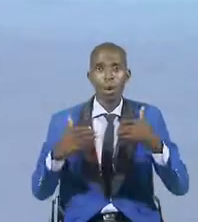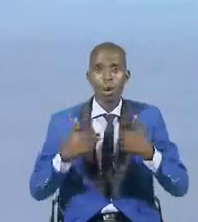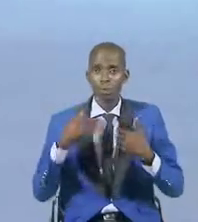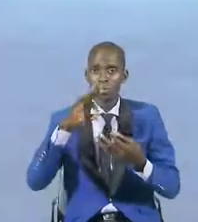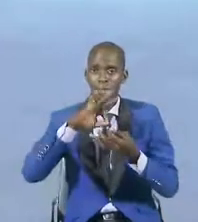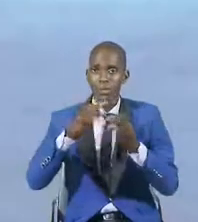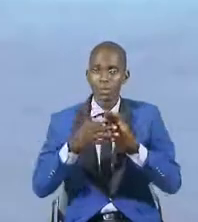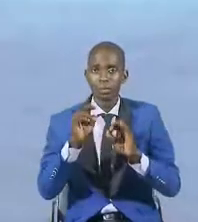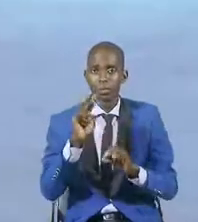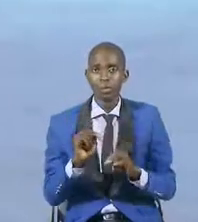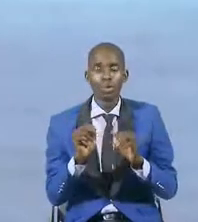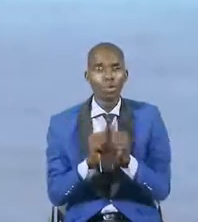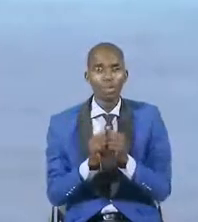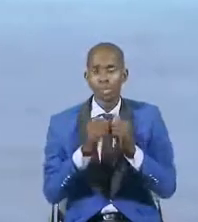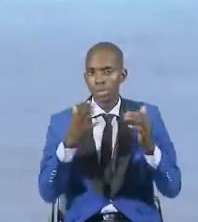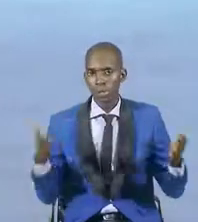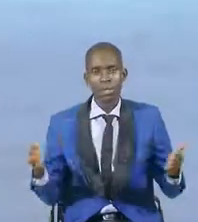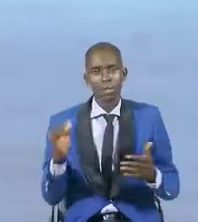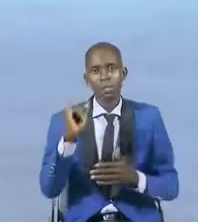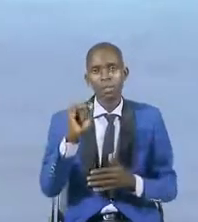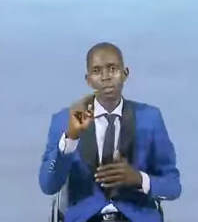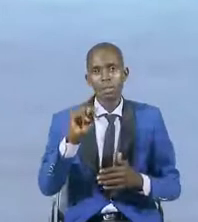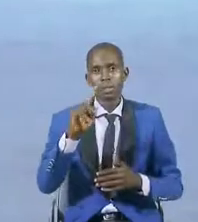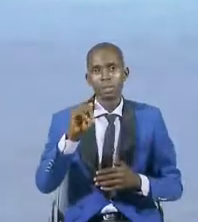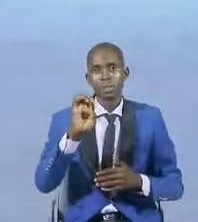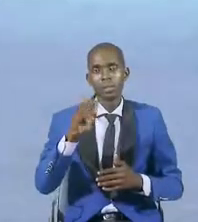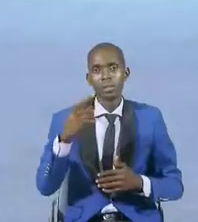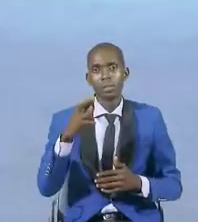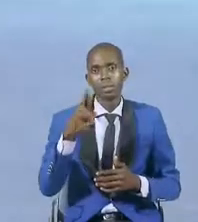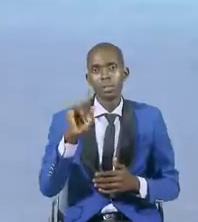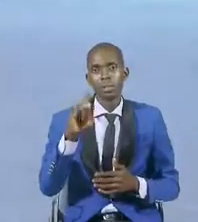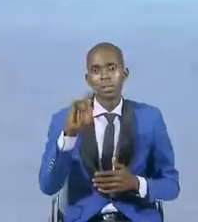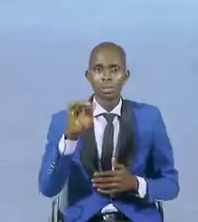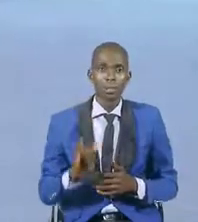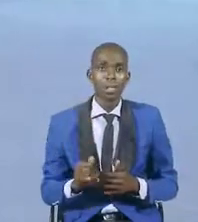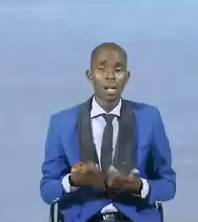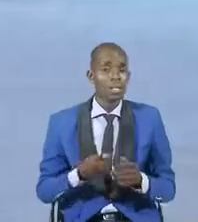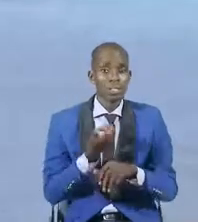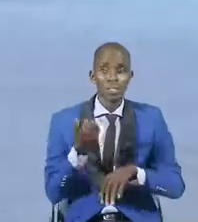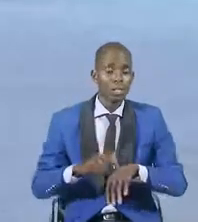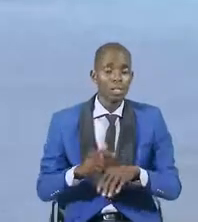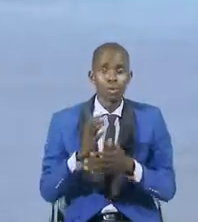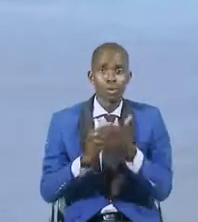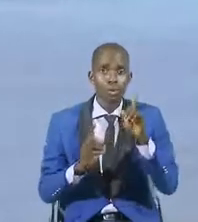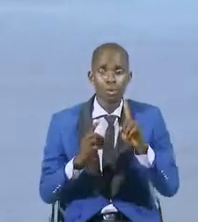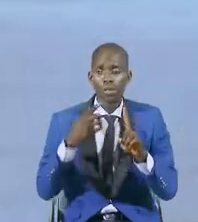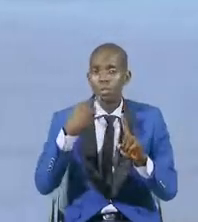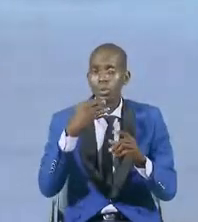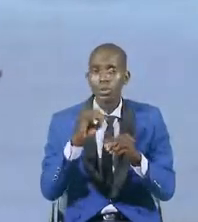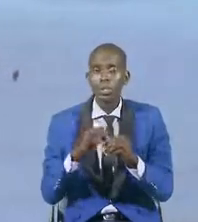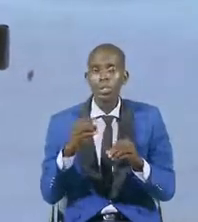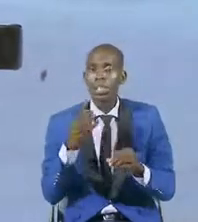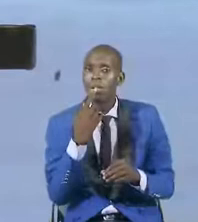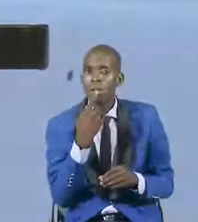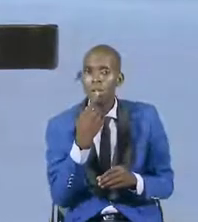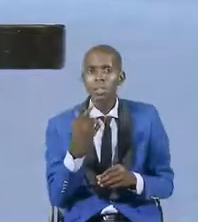D'aucuns ont l'interprétation sans l'intégrité. Lorsque quelqu'un parle en langue dans leur assemblée, dans